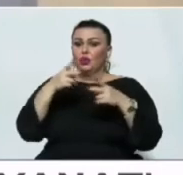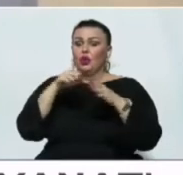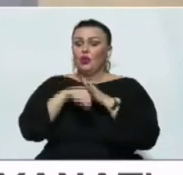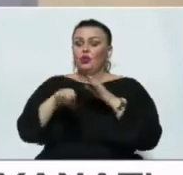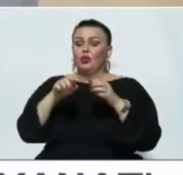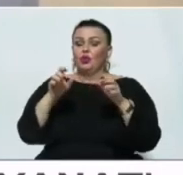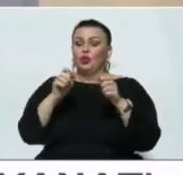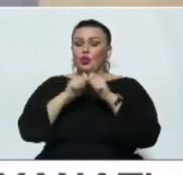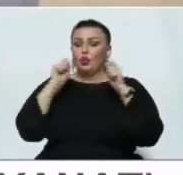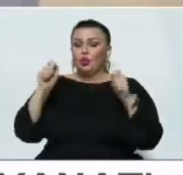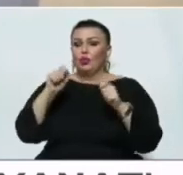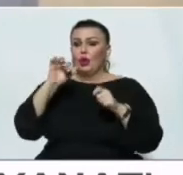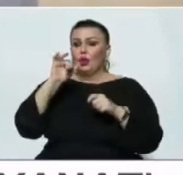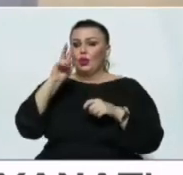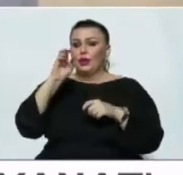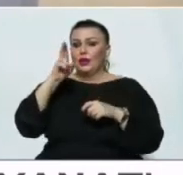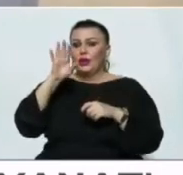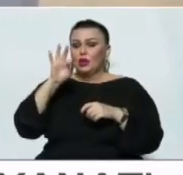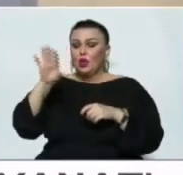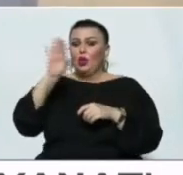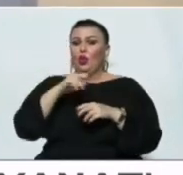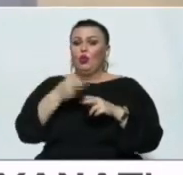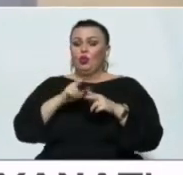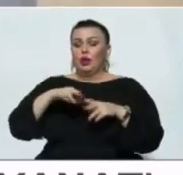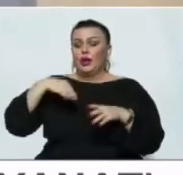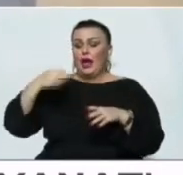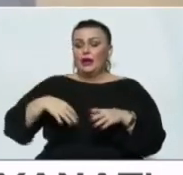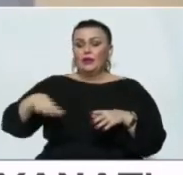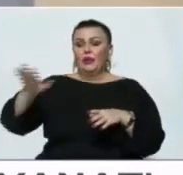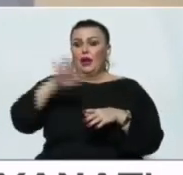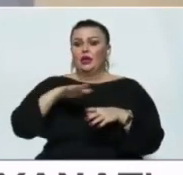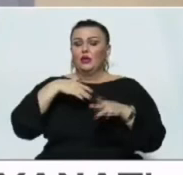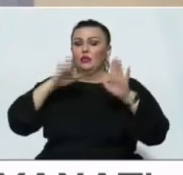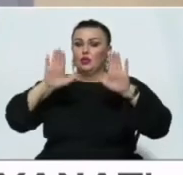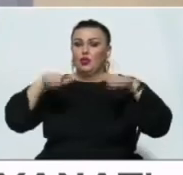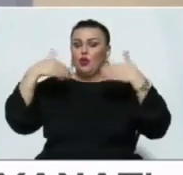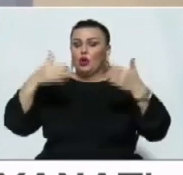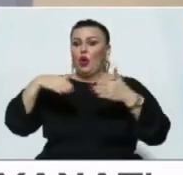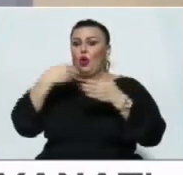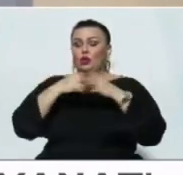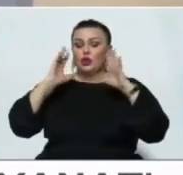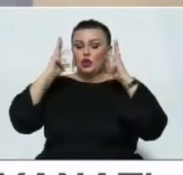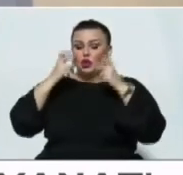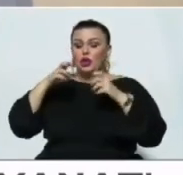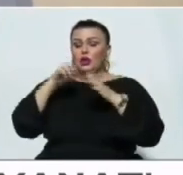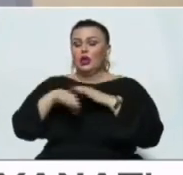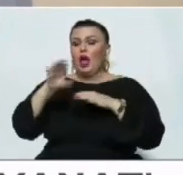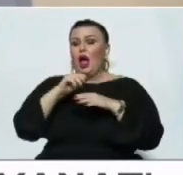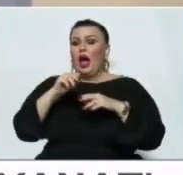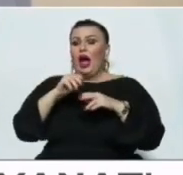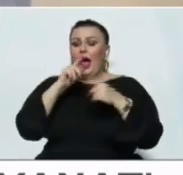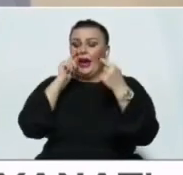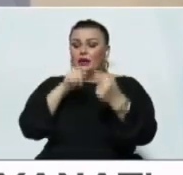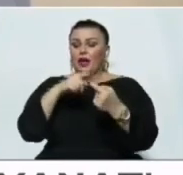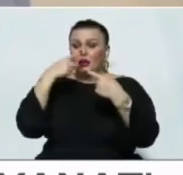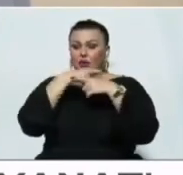bu qurumlara, UNESCO-ya, bu konvensiyanın katiblərinə müraciət edirik. Biz öz ciddi etirazımızı bildiririk və biz inanırıq ki,